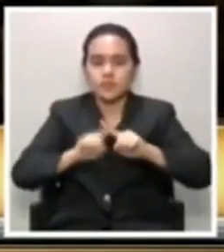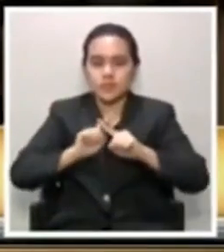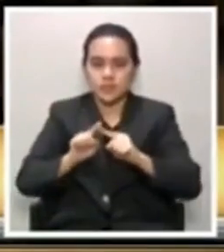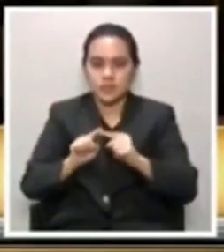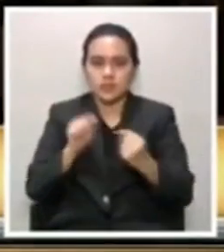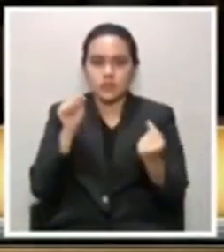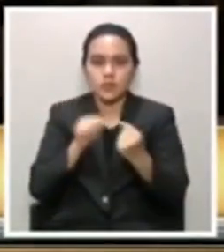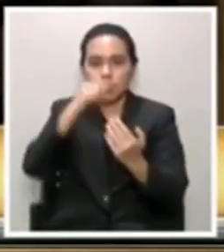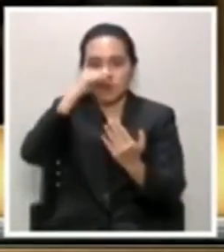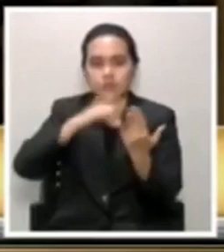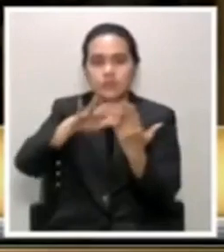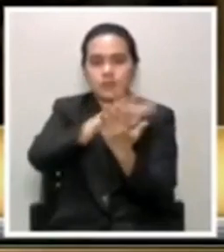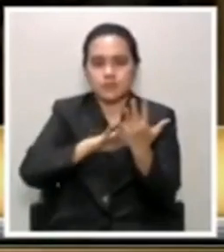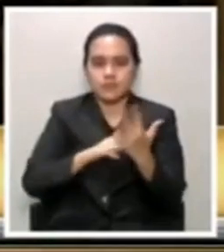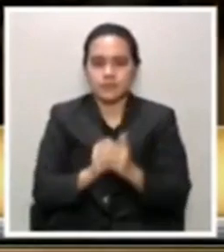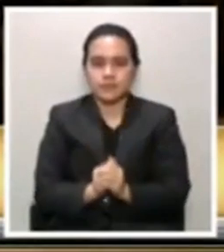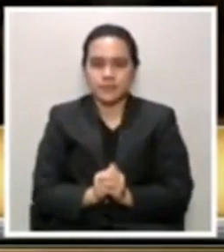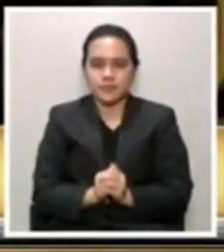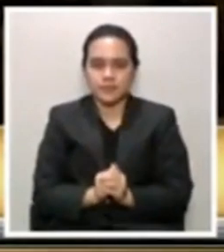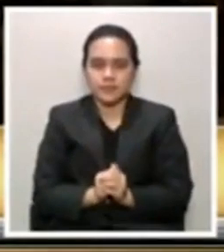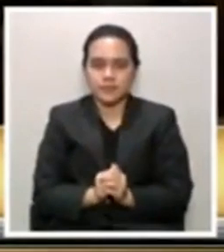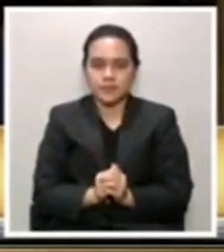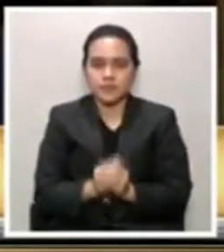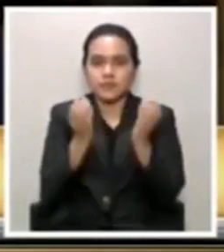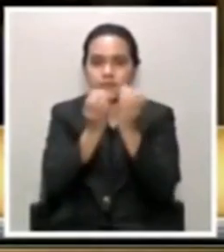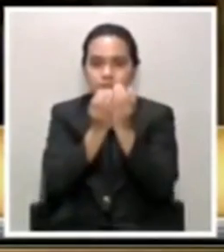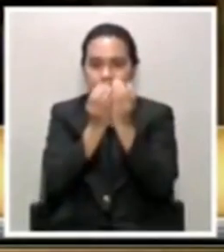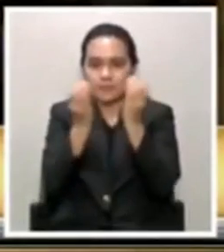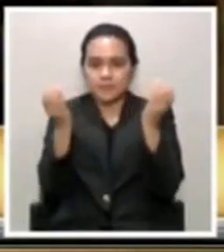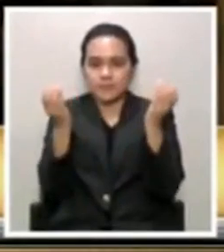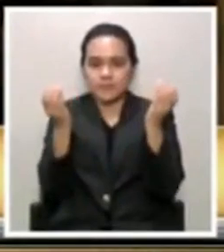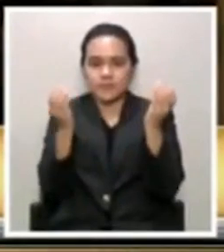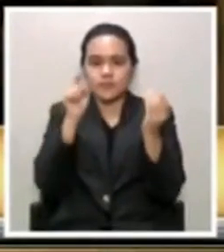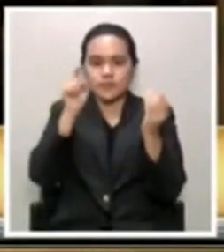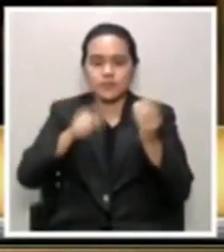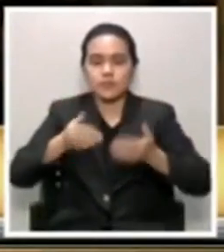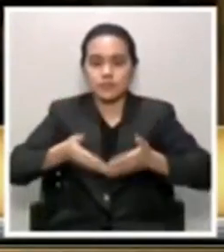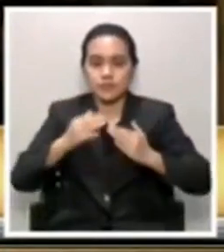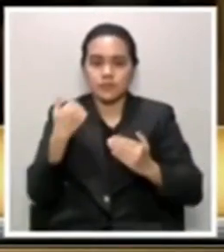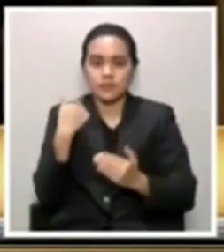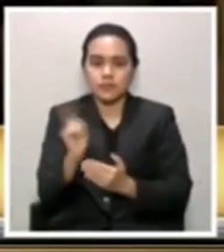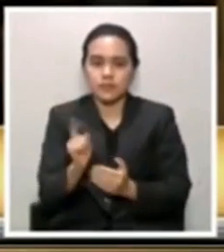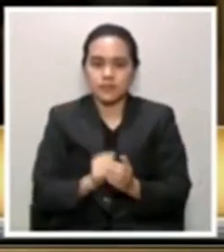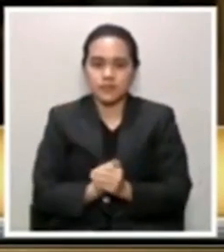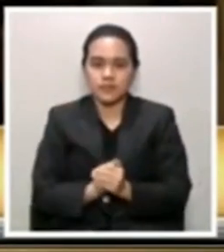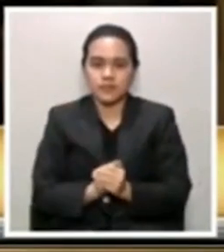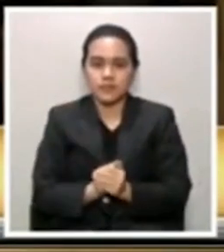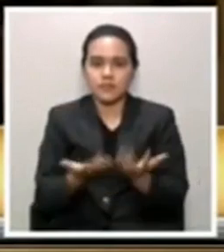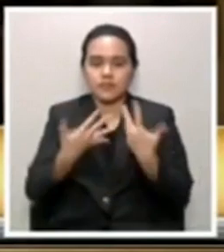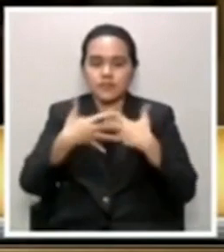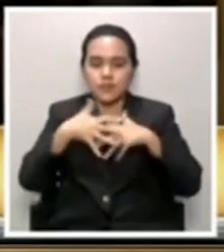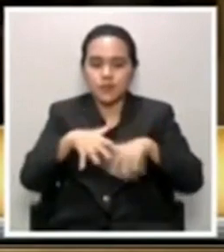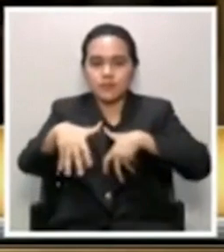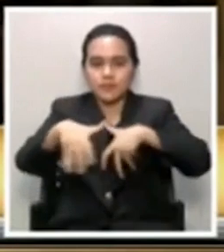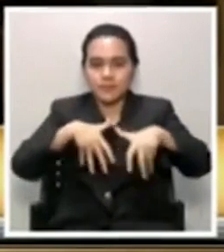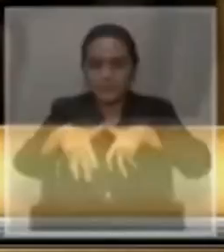ร่วมกันของคนในสังคมนั้นๆด้วยรัฐธรรมนูญจะต้องก่อตั้งขึ้นมานะครับโดยการร่วมมือร่วมใจของประชาช